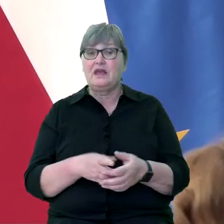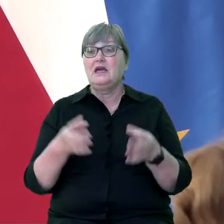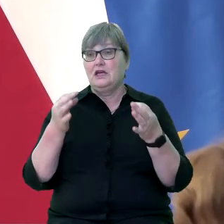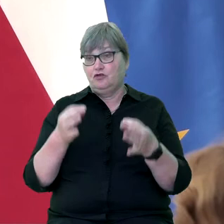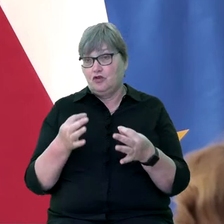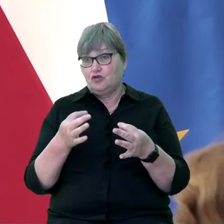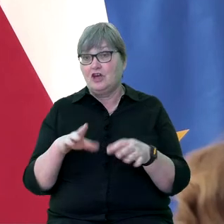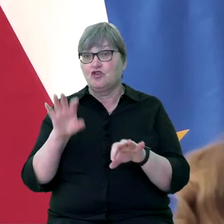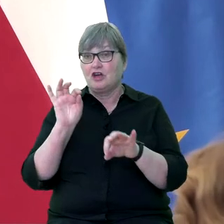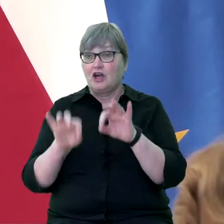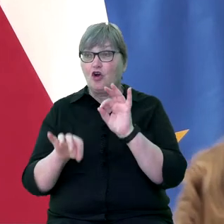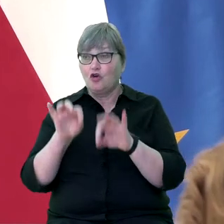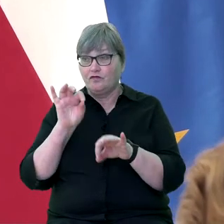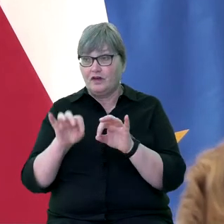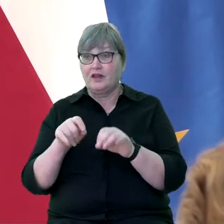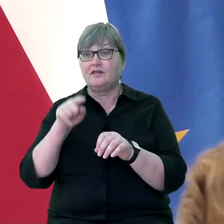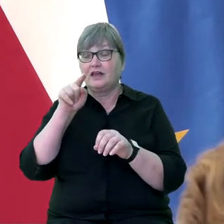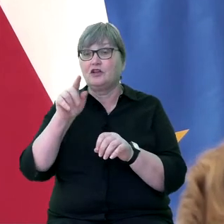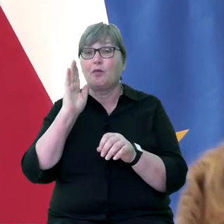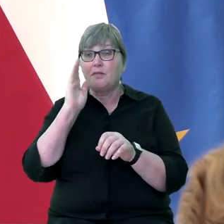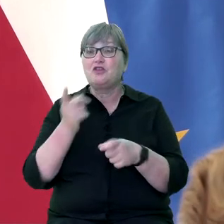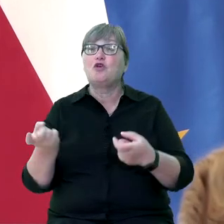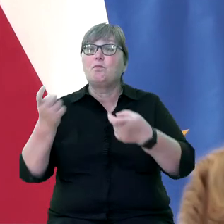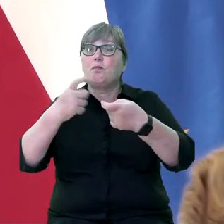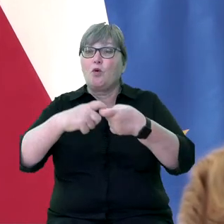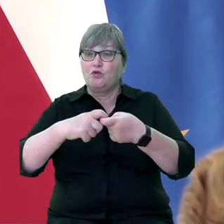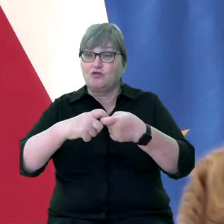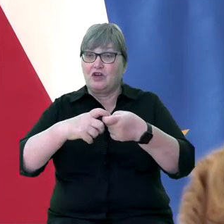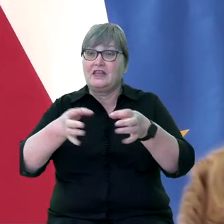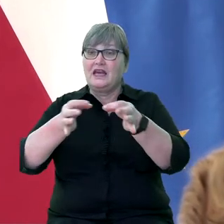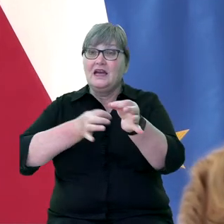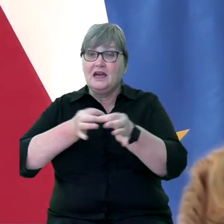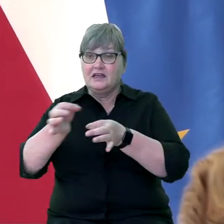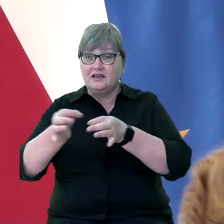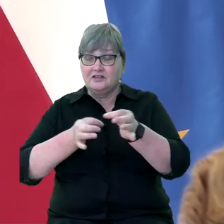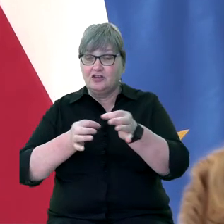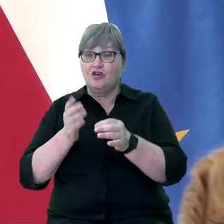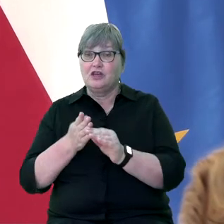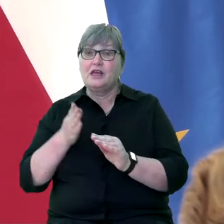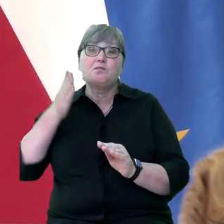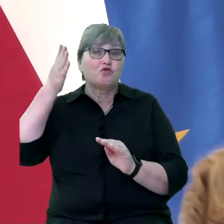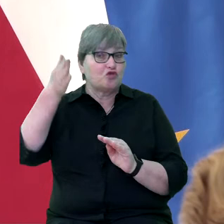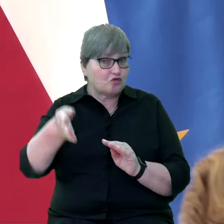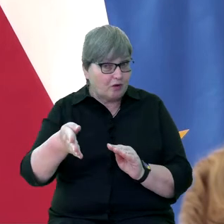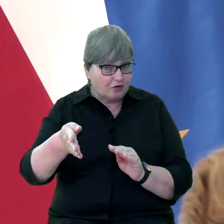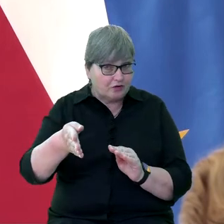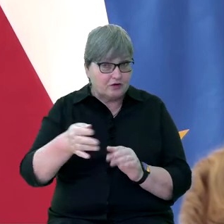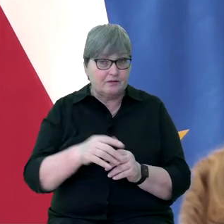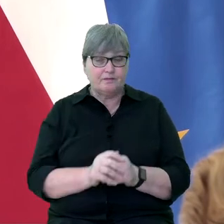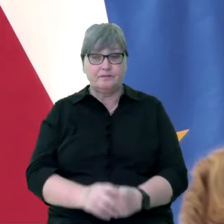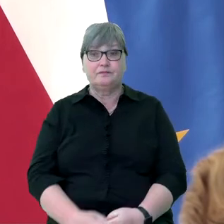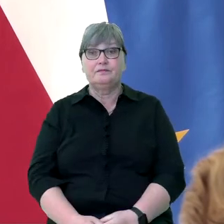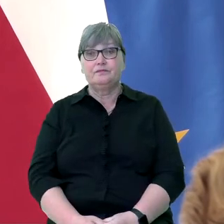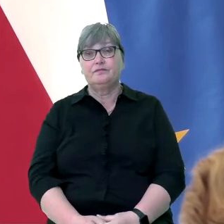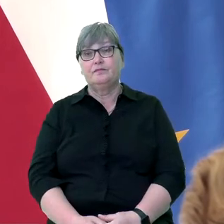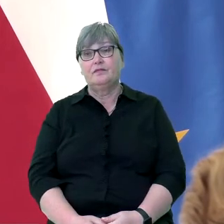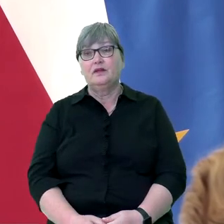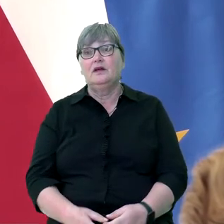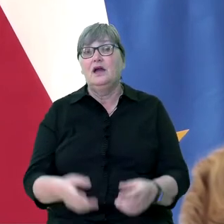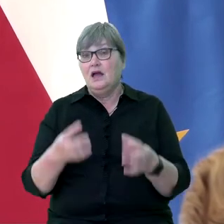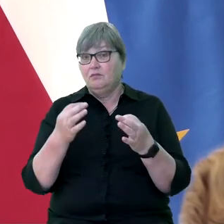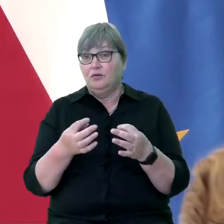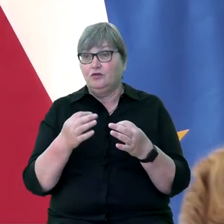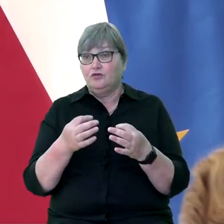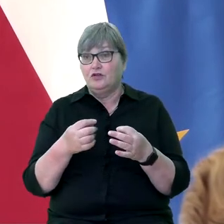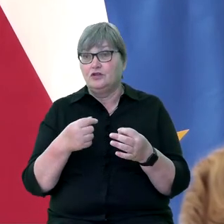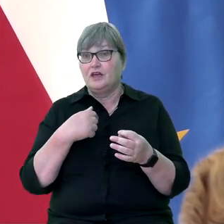konferencja niech stanie się pomostem między przeszłością, z której możemy być dumni, a przyszłością, którą już dziś budujemy dla